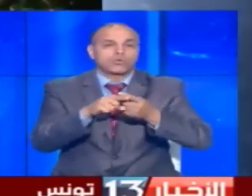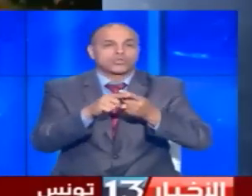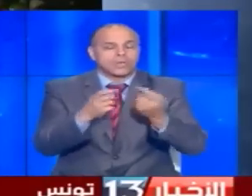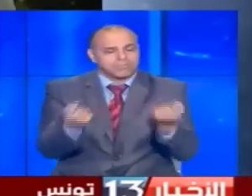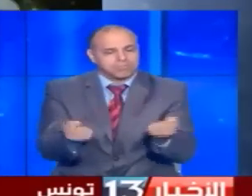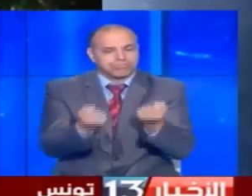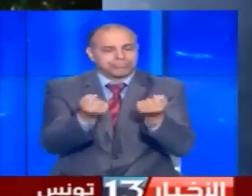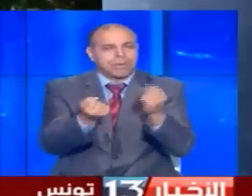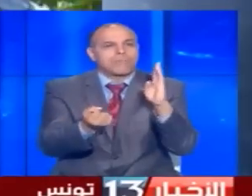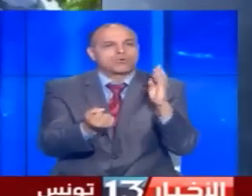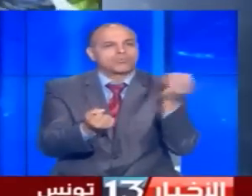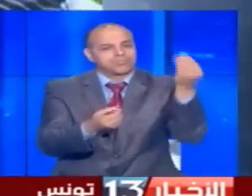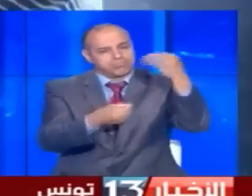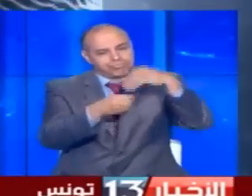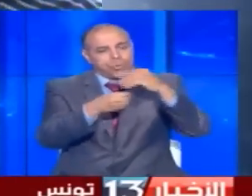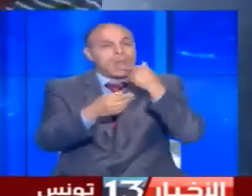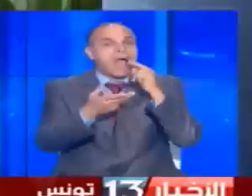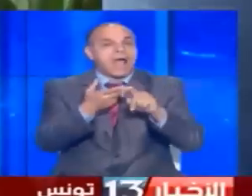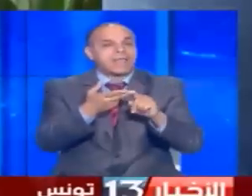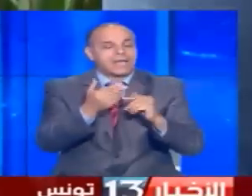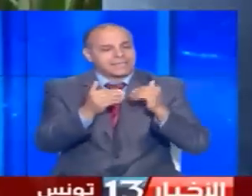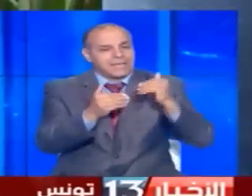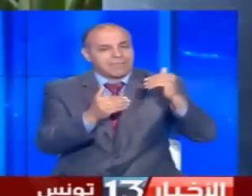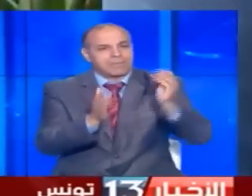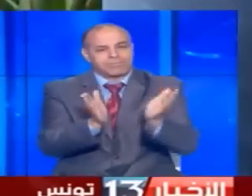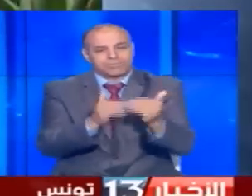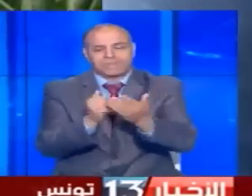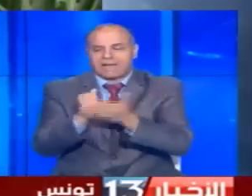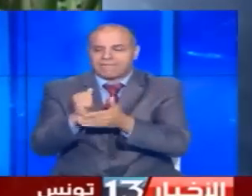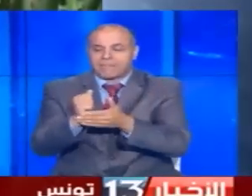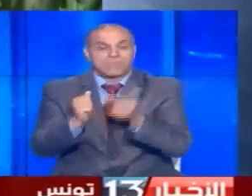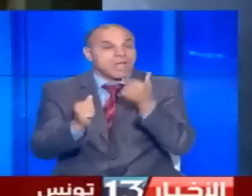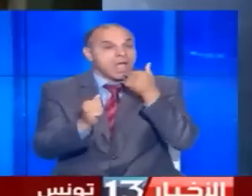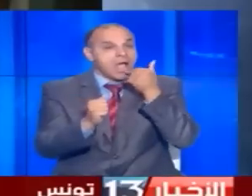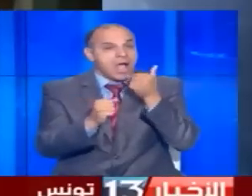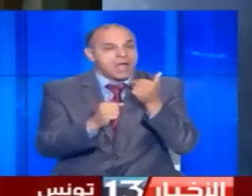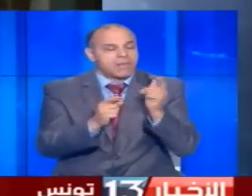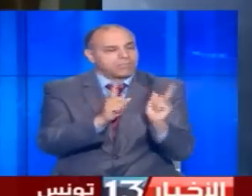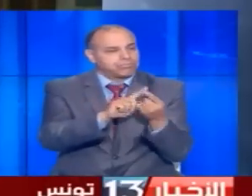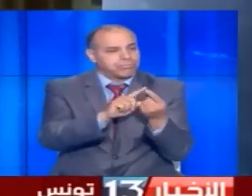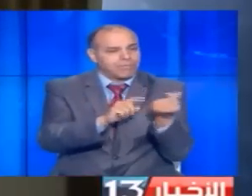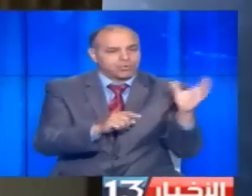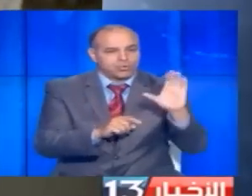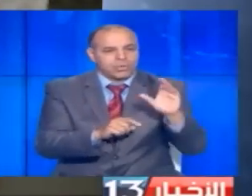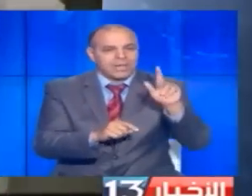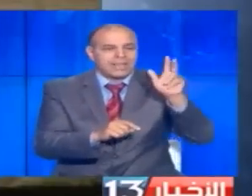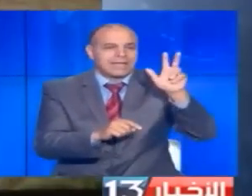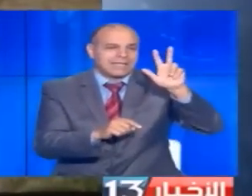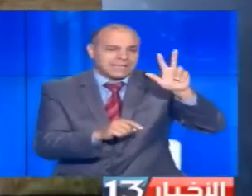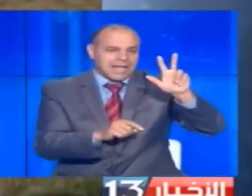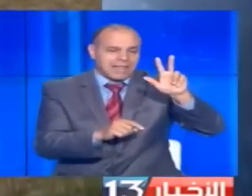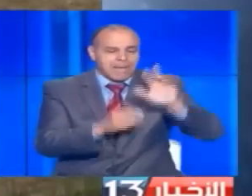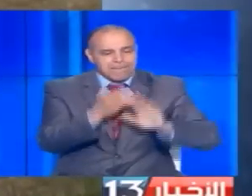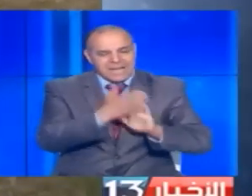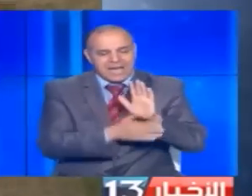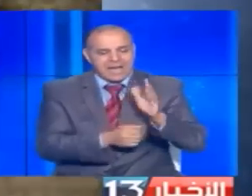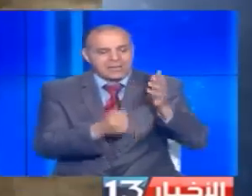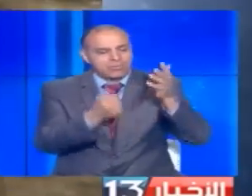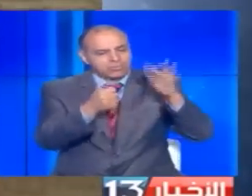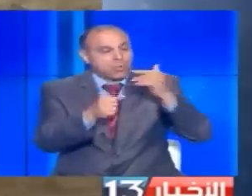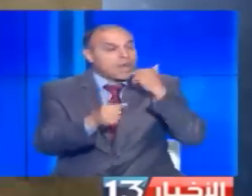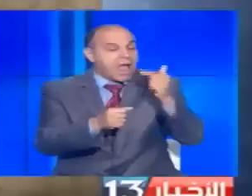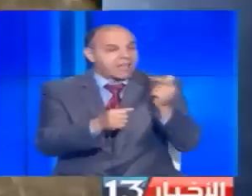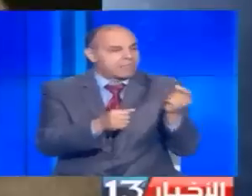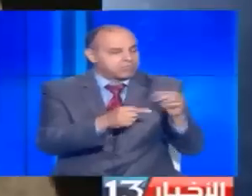الترفيع في ميزانية الصندوق الخاص بتنمية القطاع الفلاحي لتخصيص مبلغ 3.2 مليون دينار على